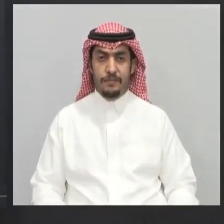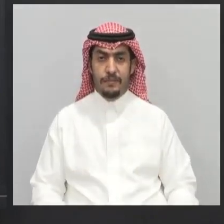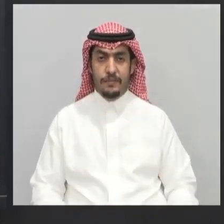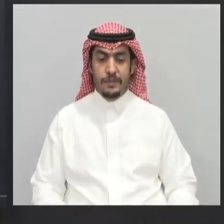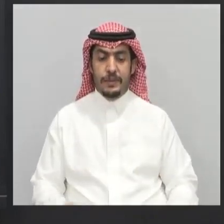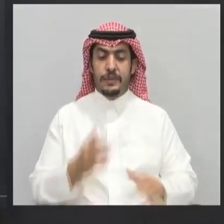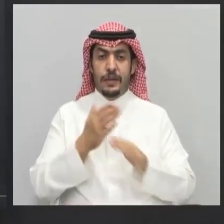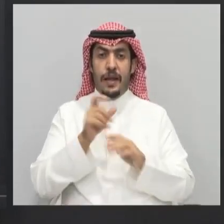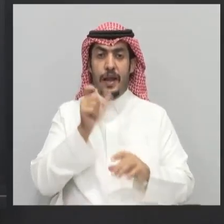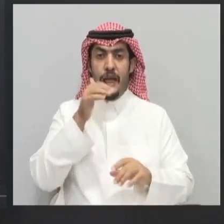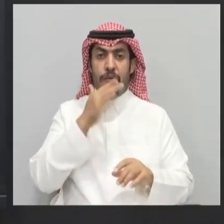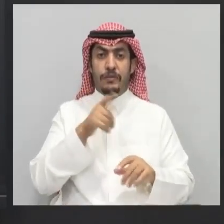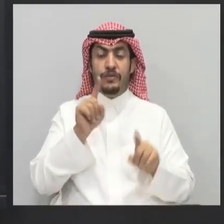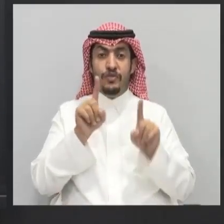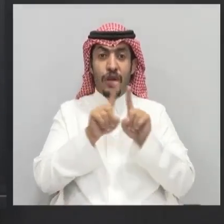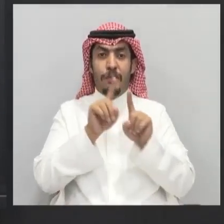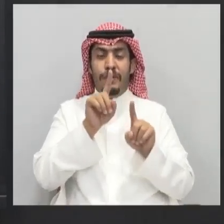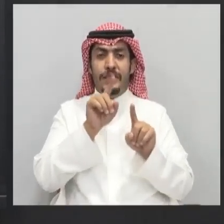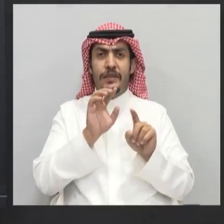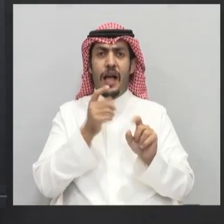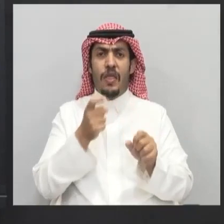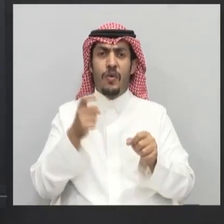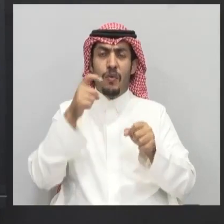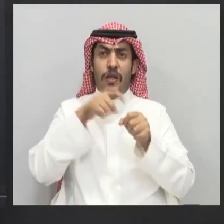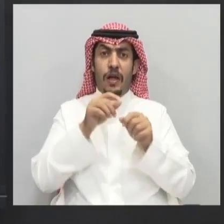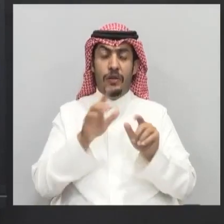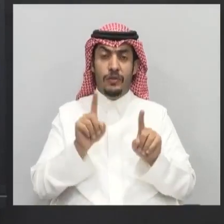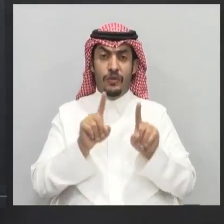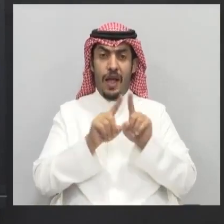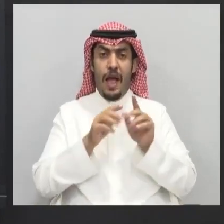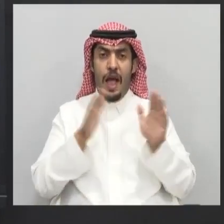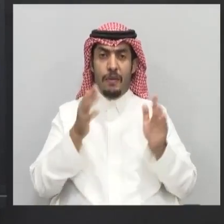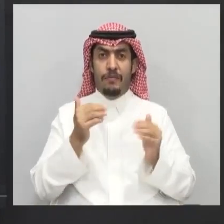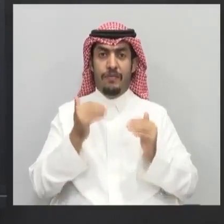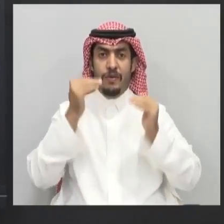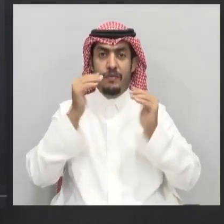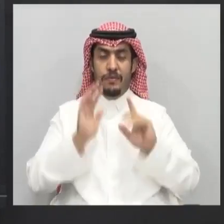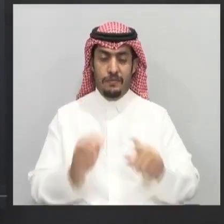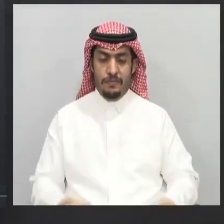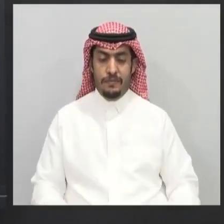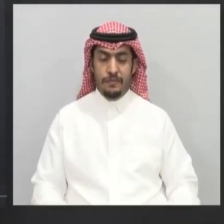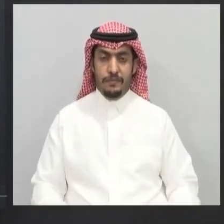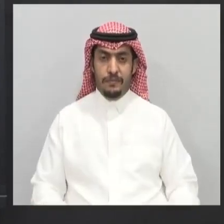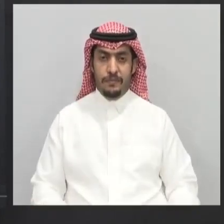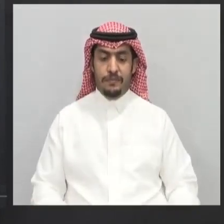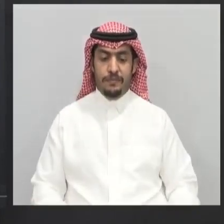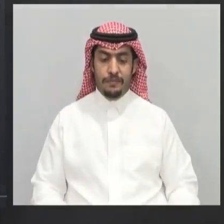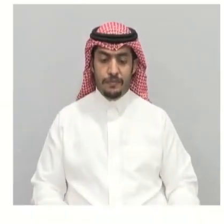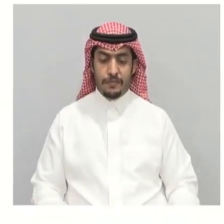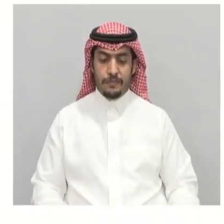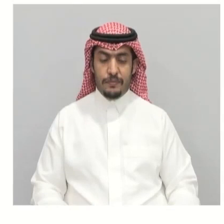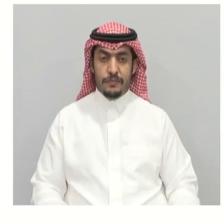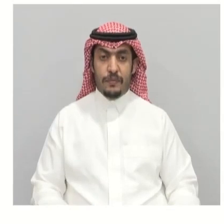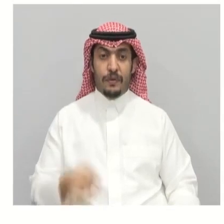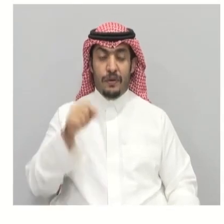اصغر لان النبي صلى الله عليه وسلم سماه شرك ولا يصل هذا الشرك الى درجه الاكبر تاملوا معي